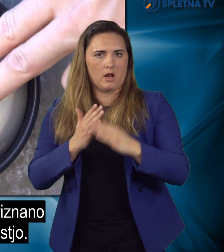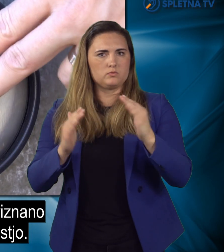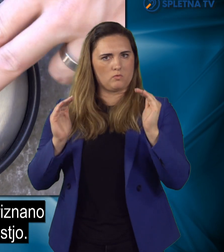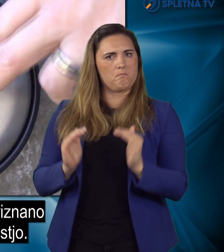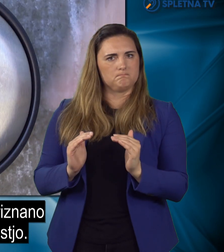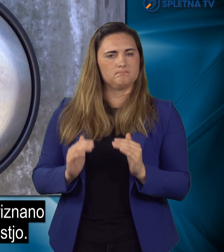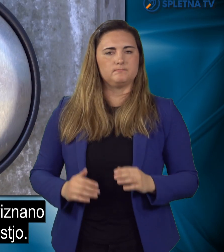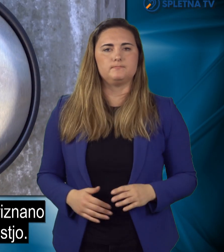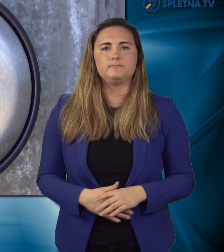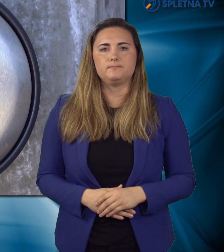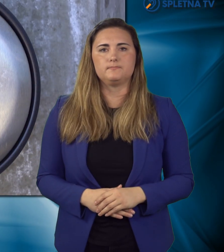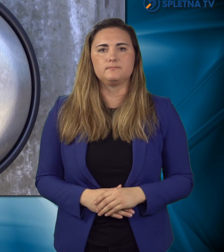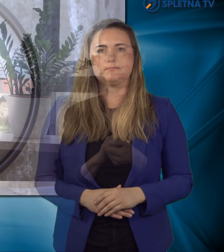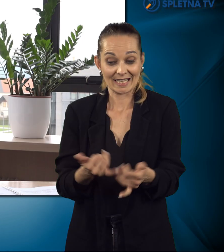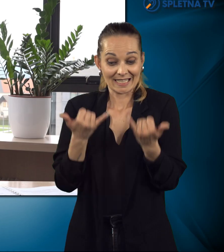invalidnostjo.